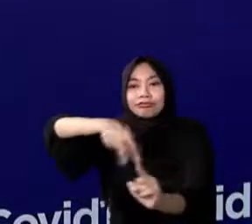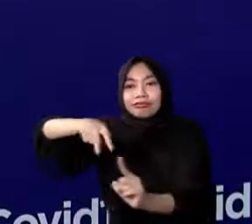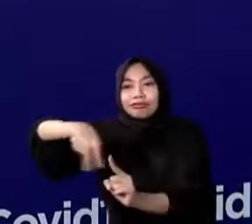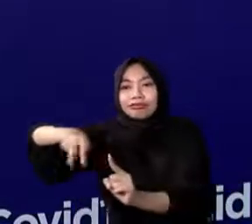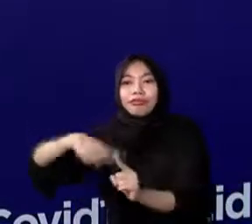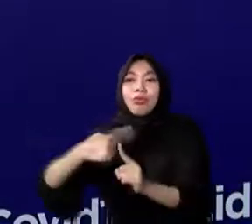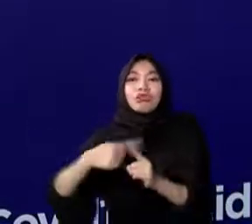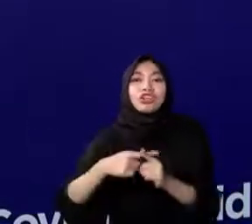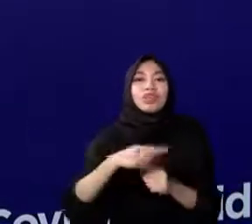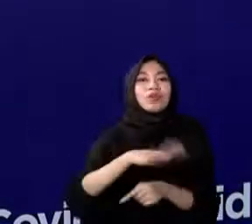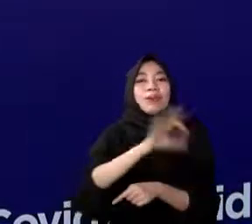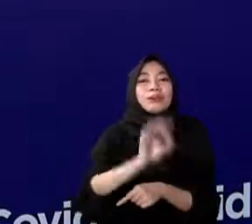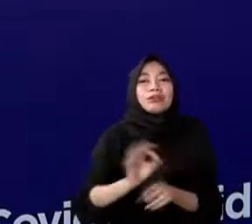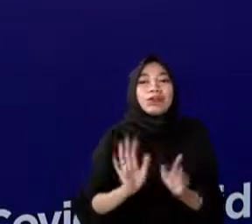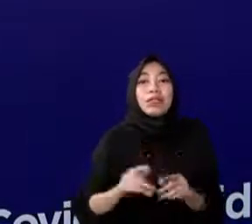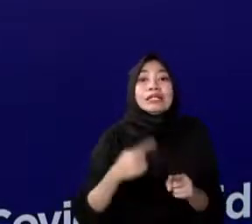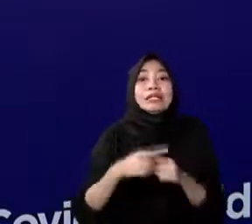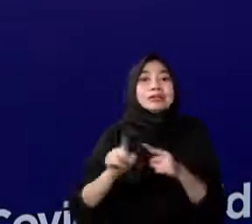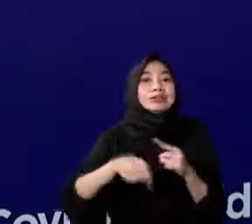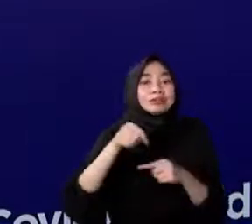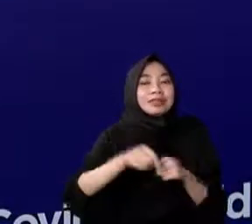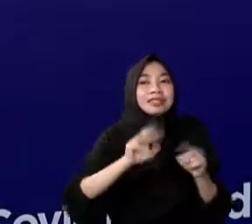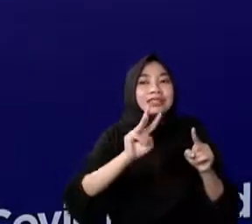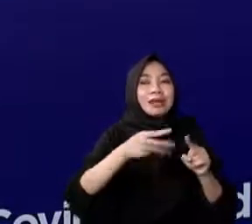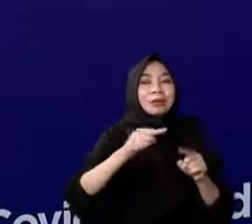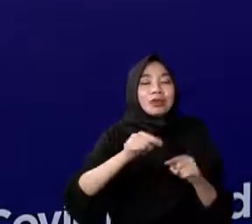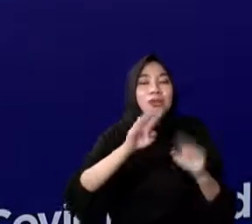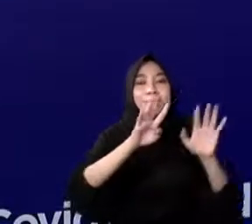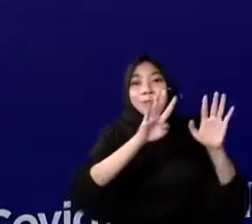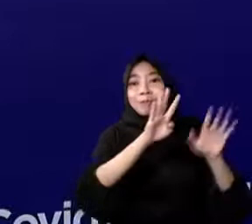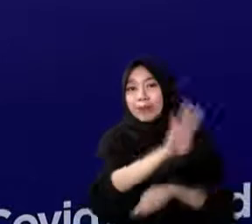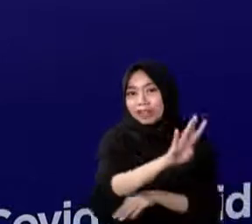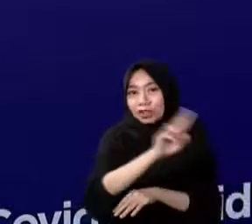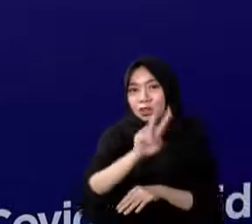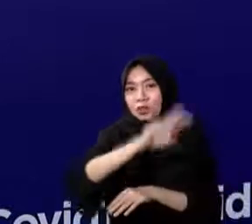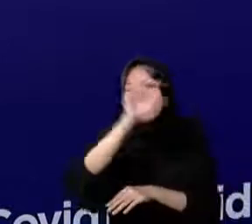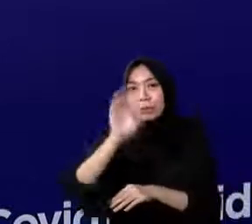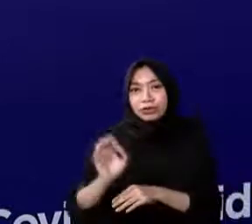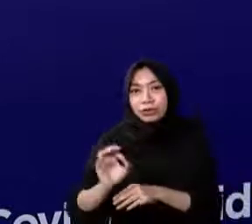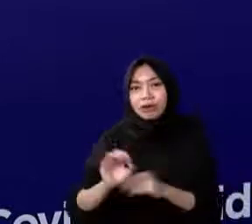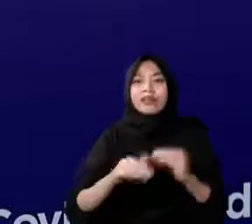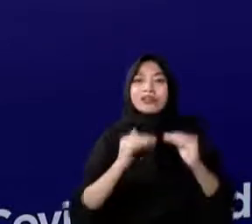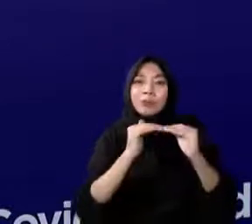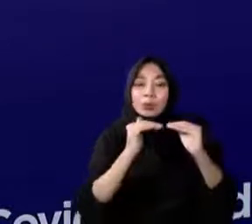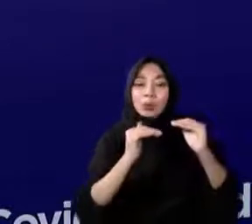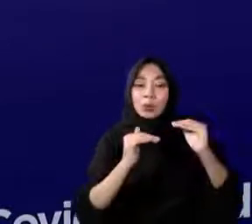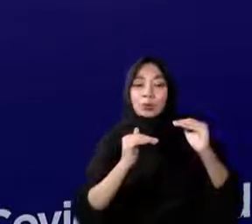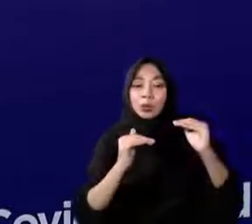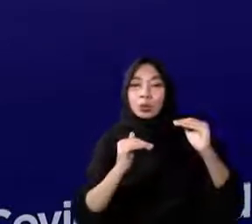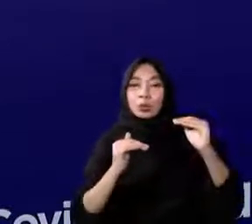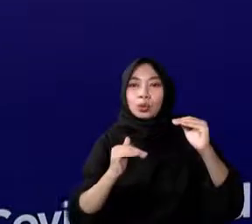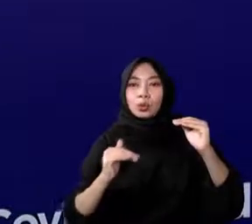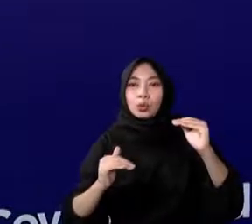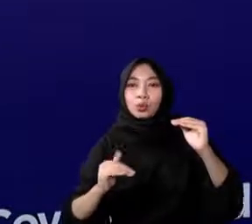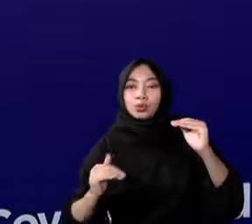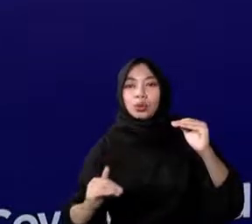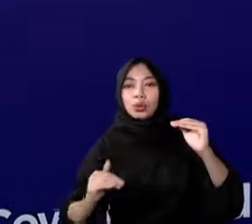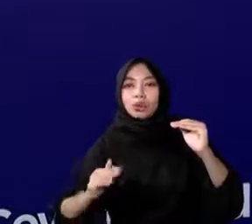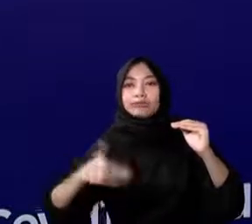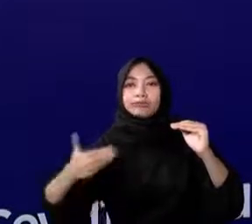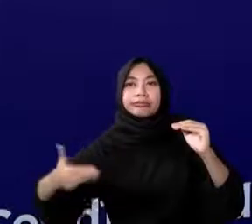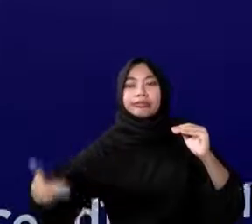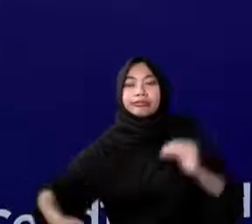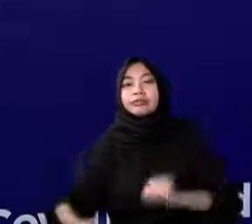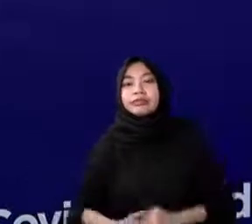saja yang positif. Saat ini masih di angka 13,42 walaupun sudah berprogres dan terlihat ada penurunan pada bulan Oktober dan